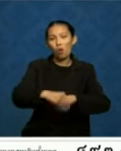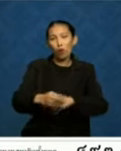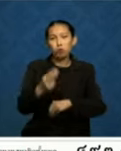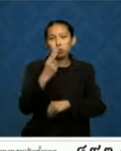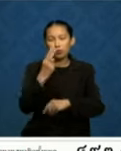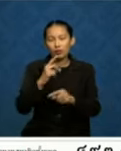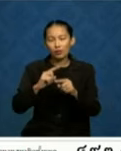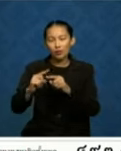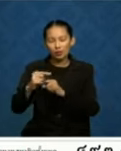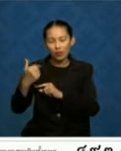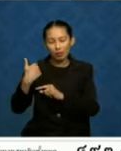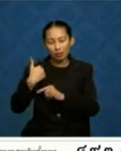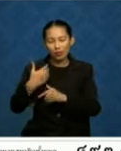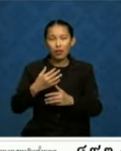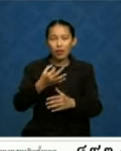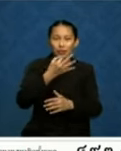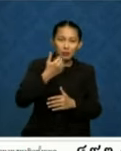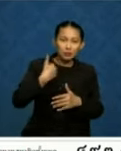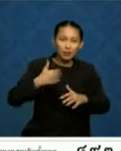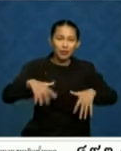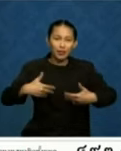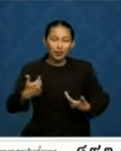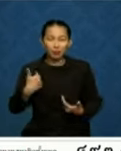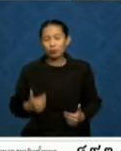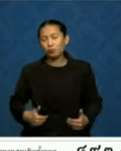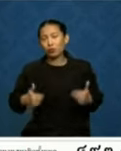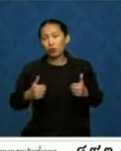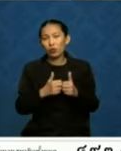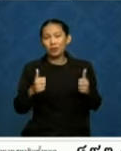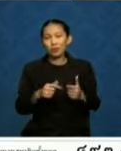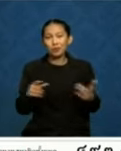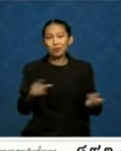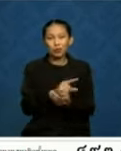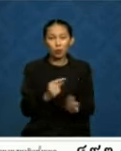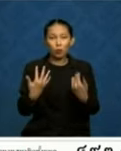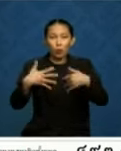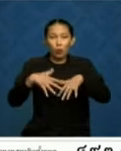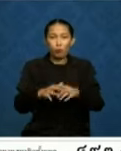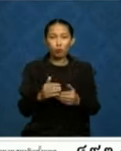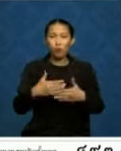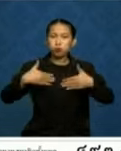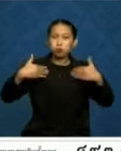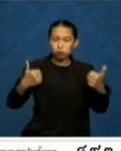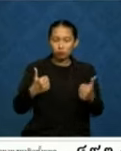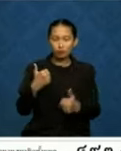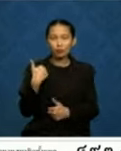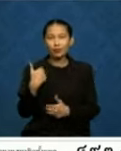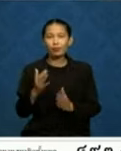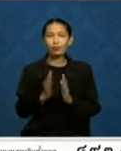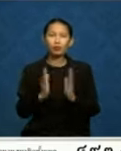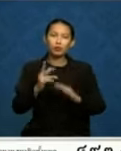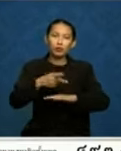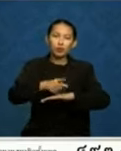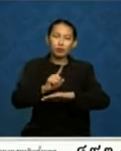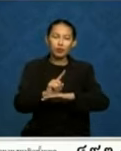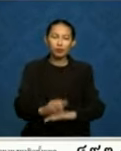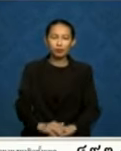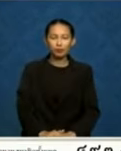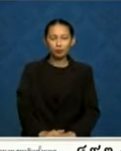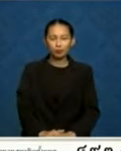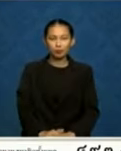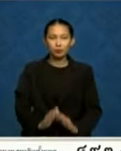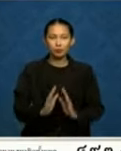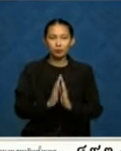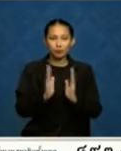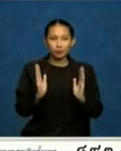วก็มีอาชีพมีรายได้มีสเกตที่ดียืนอยู่ในสังคมได้อย่างมีความสุขขอบคุณครับท่านประธานครับ ขอบคุณ